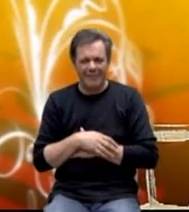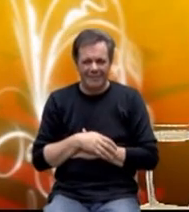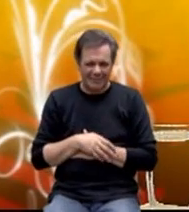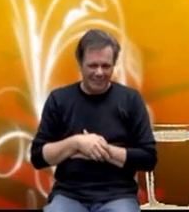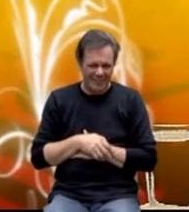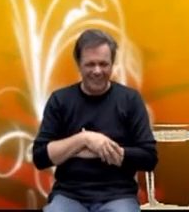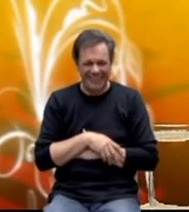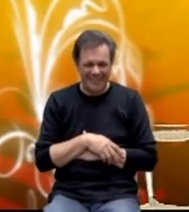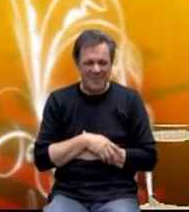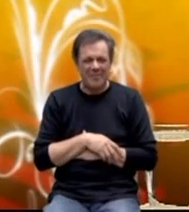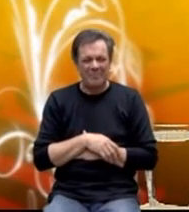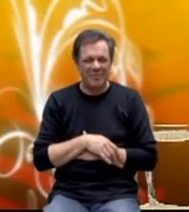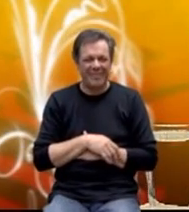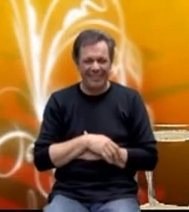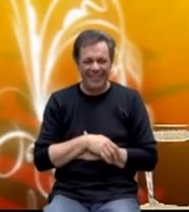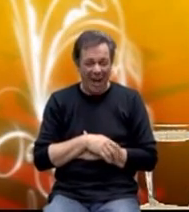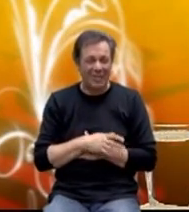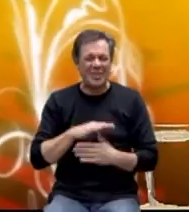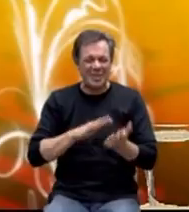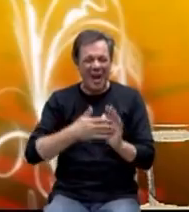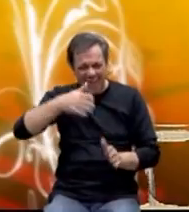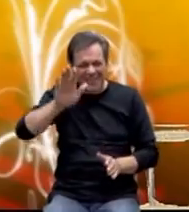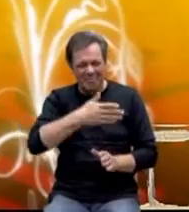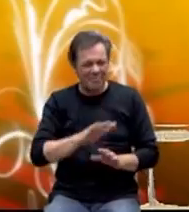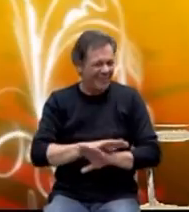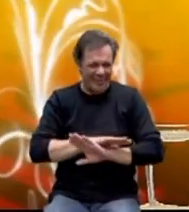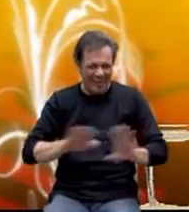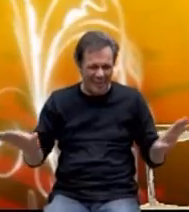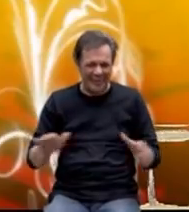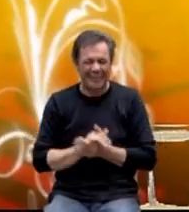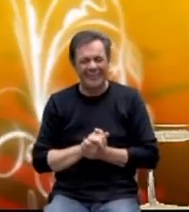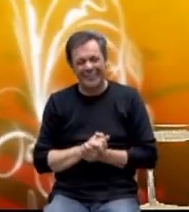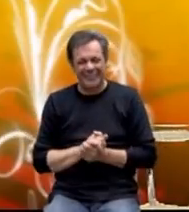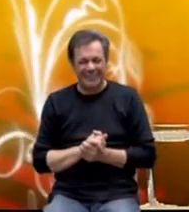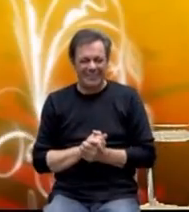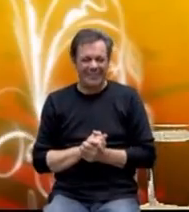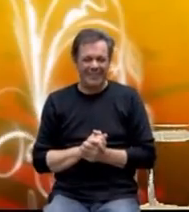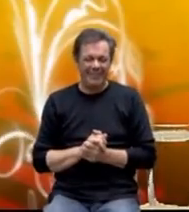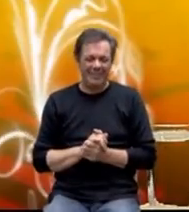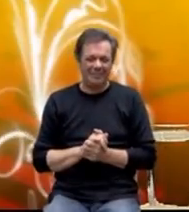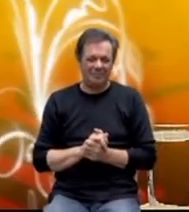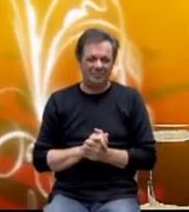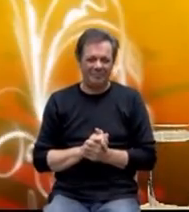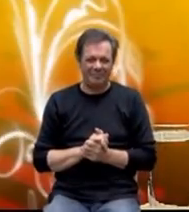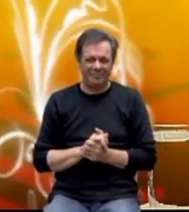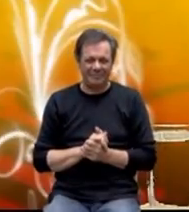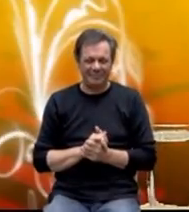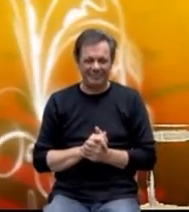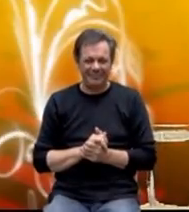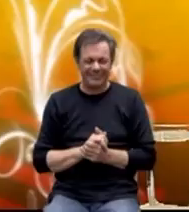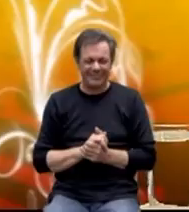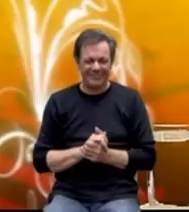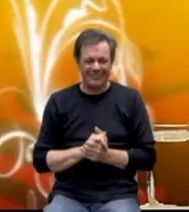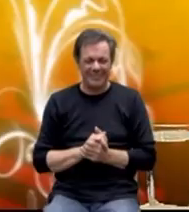više. Jer to smo završili, jel da? Da, Darko? Ne bi. Nećete o tome. Ne